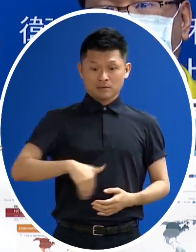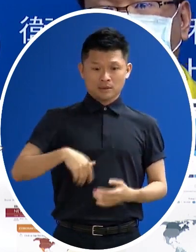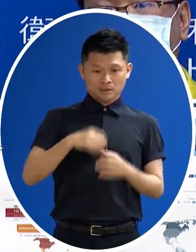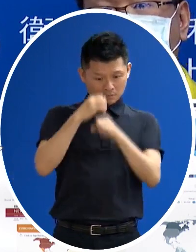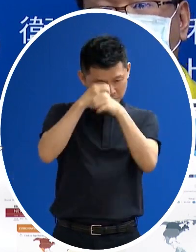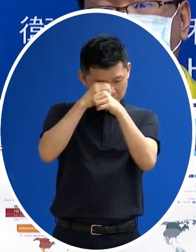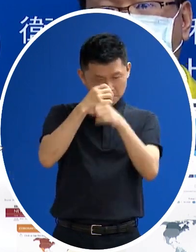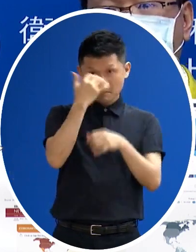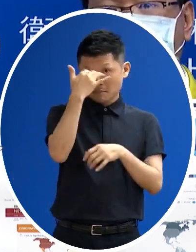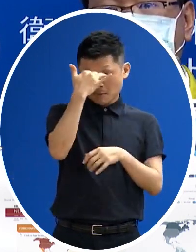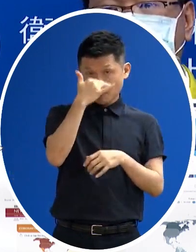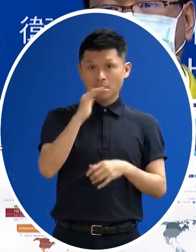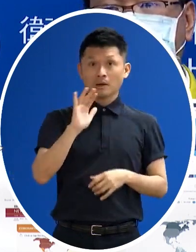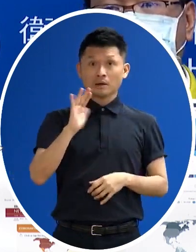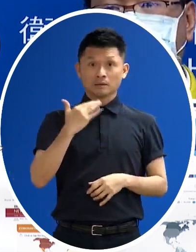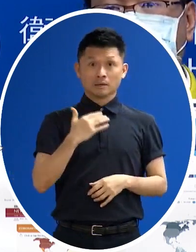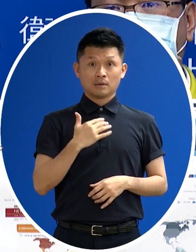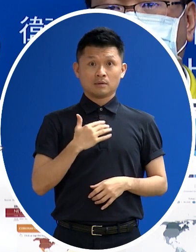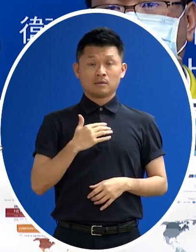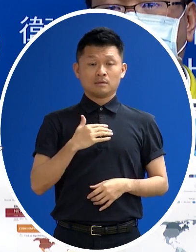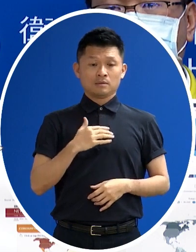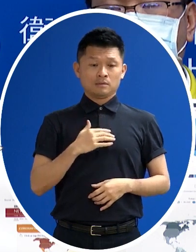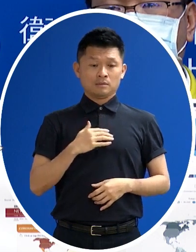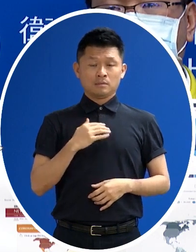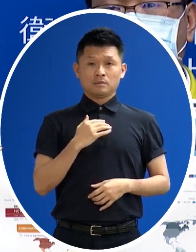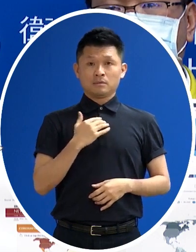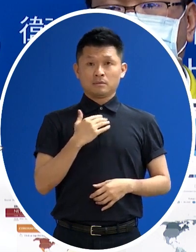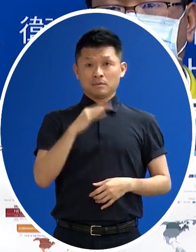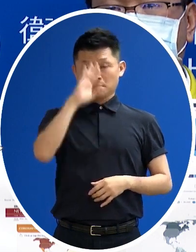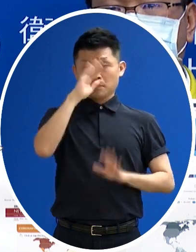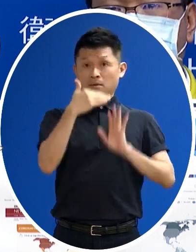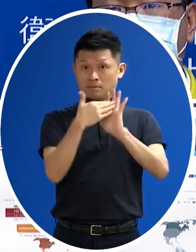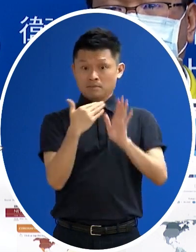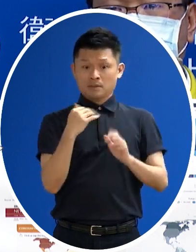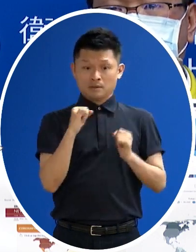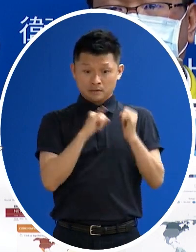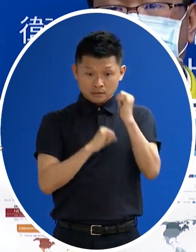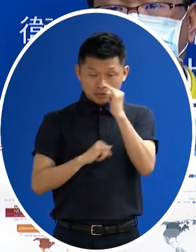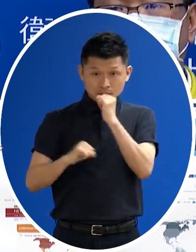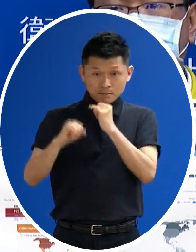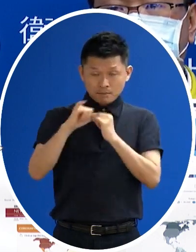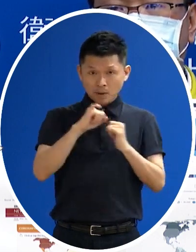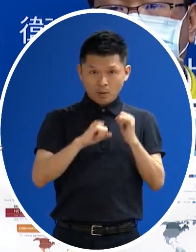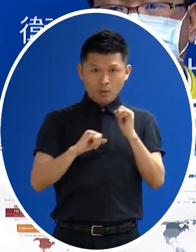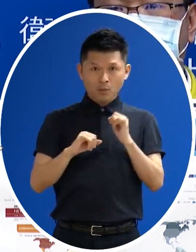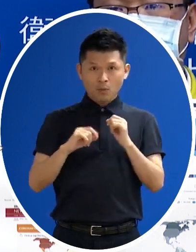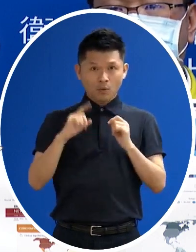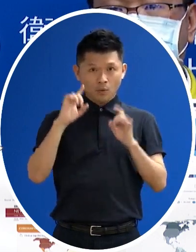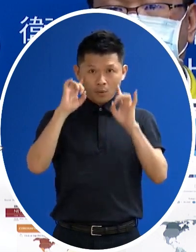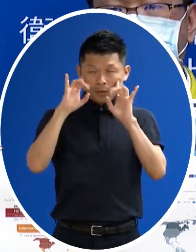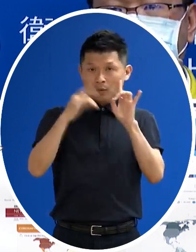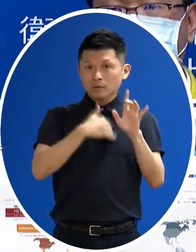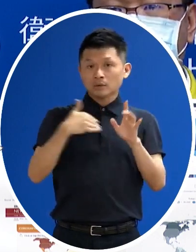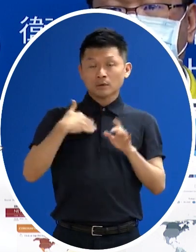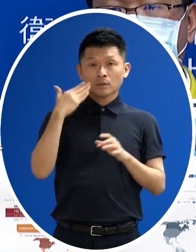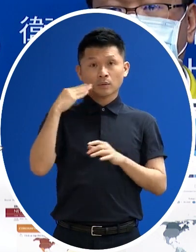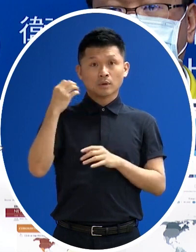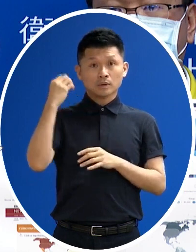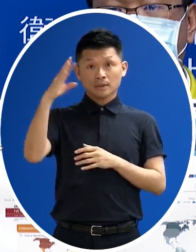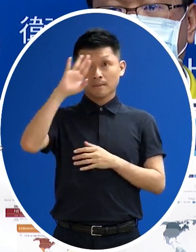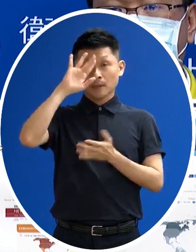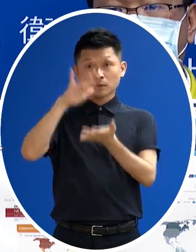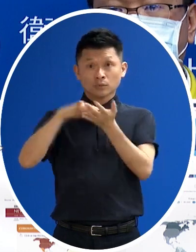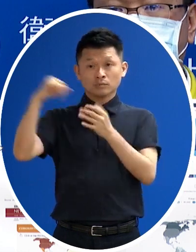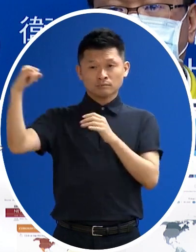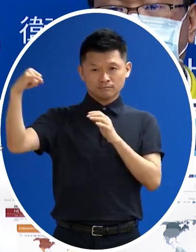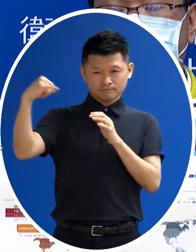记忆细胞，这个免疫的记忆细胞，那还是可以非常活化。那一旦碰到新的病毒进来，很快就被活化起